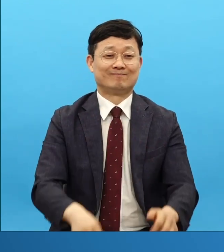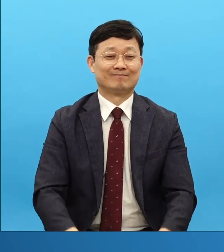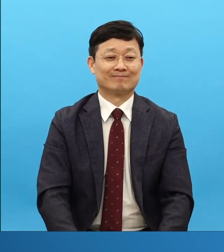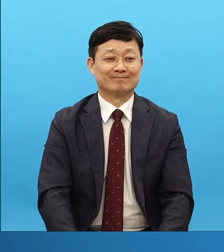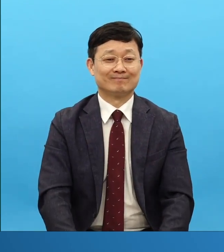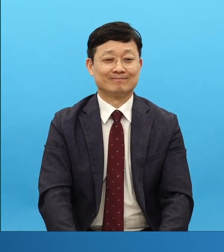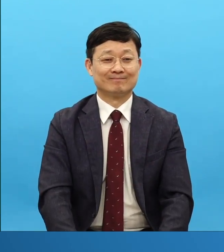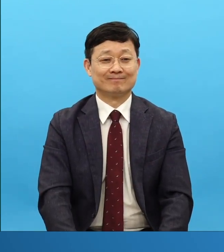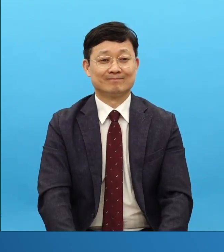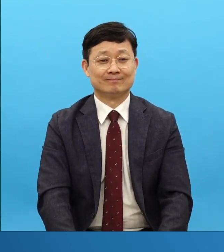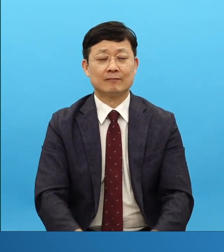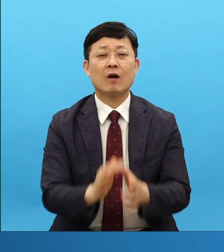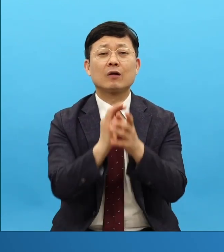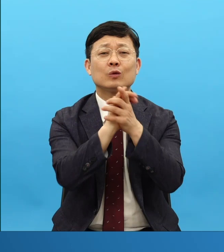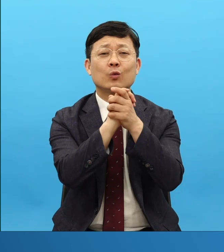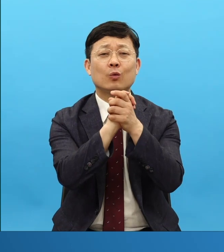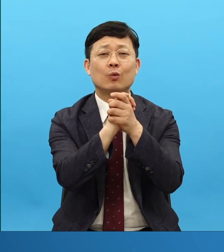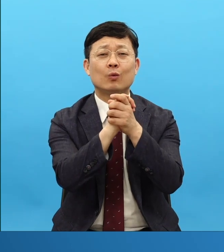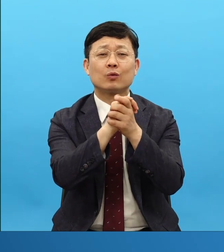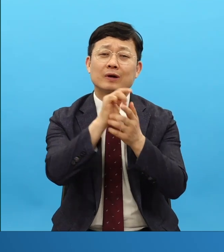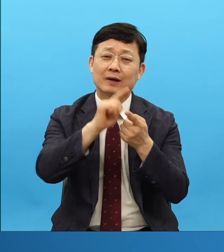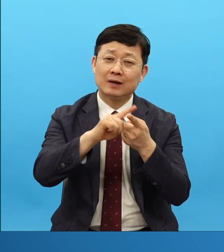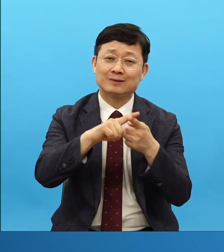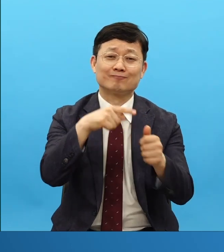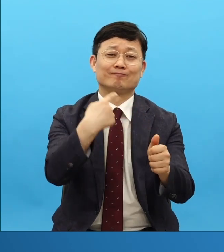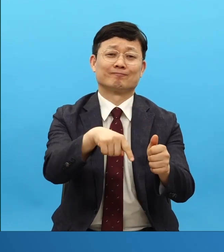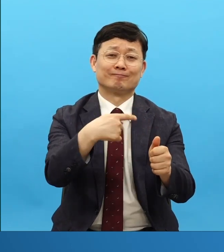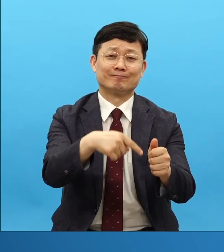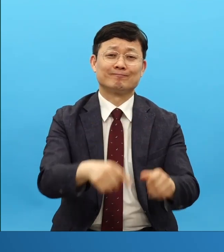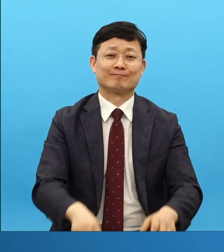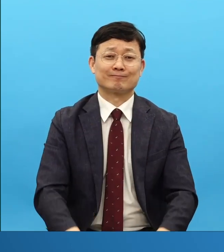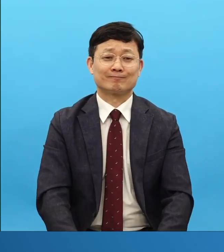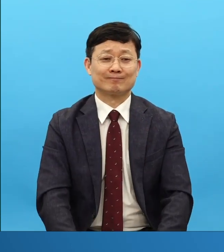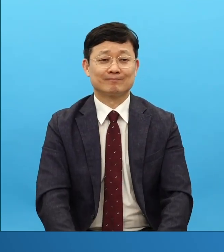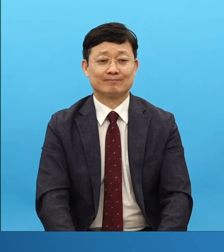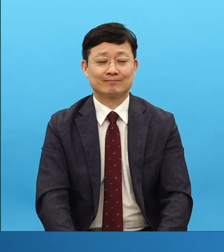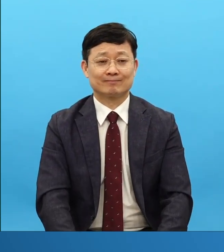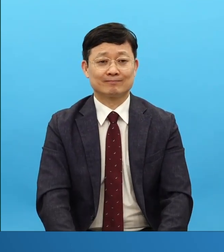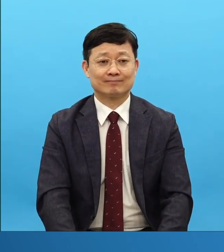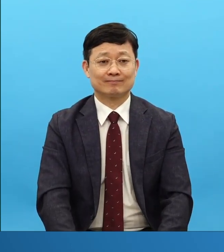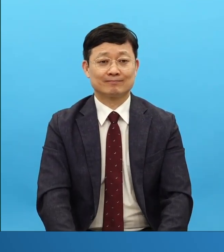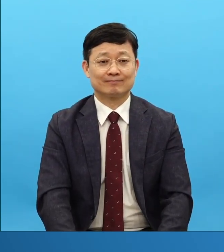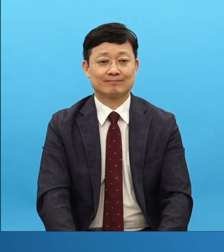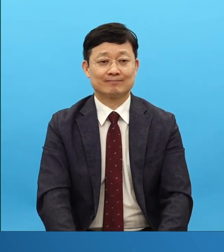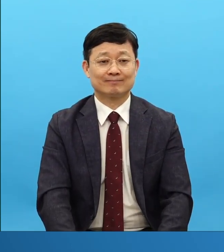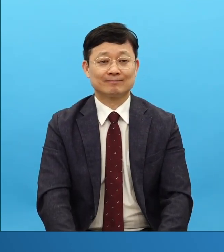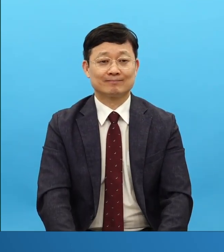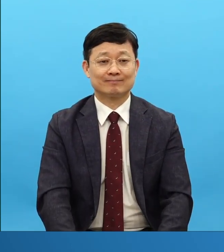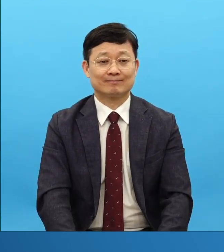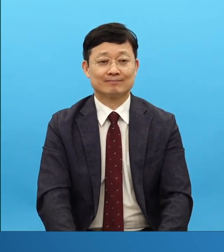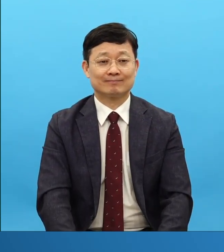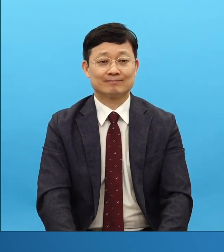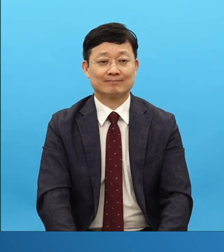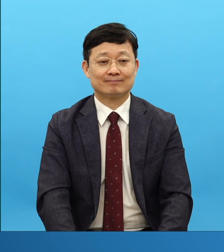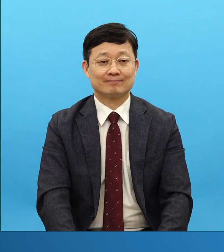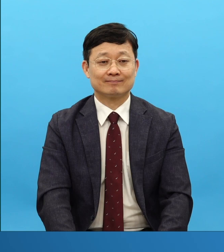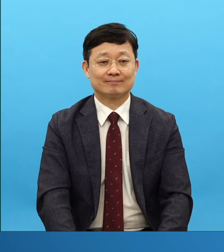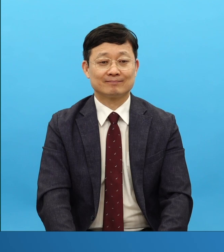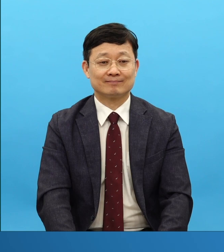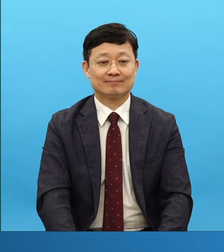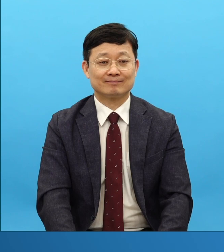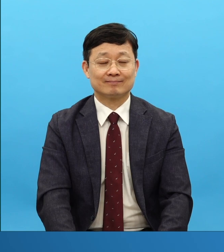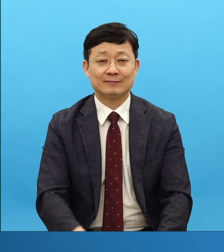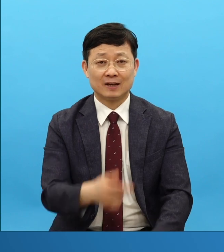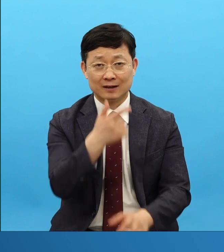remnants. 기도요. Prayer. 그래야만 이게 생겨요. That is how we are able to